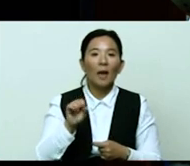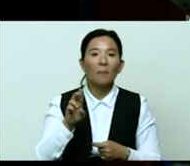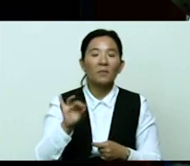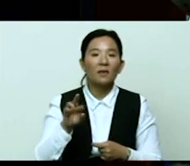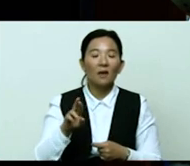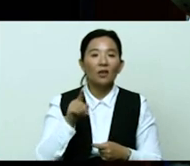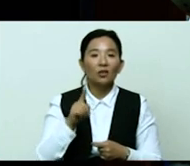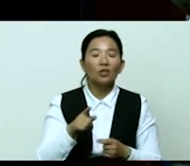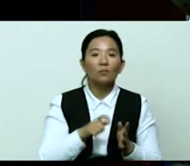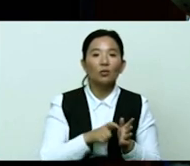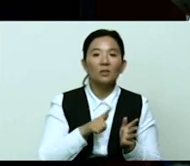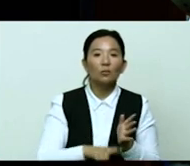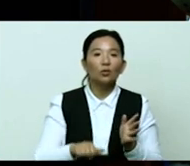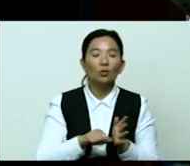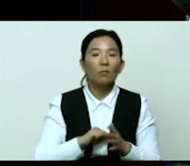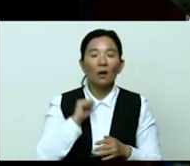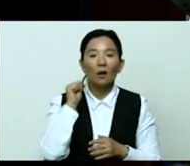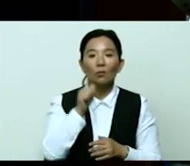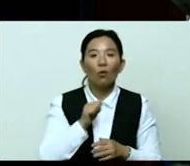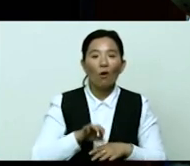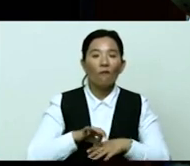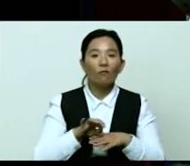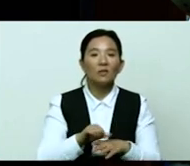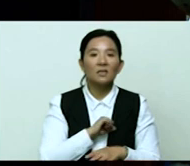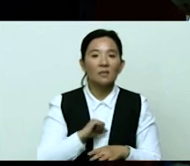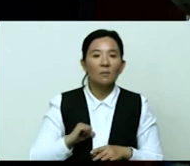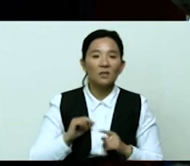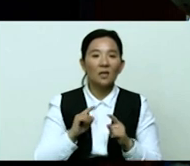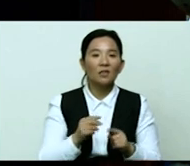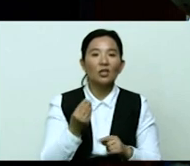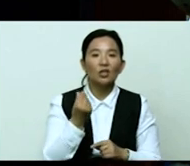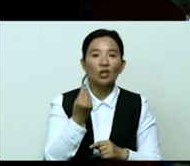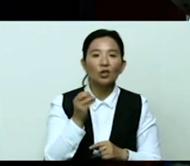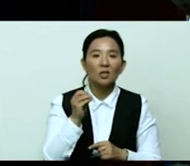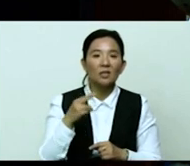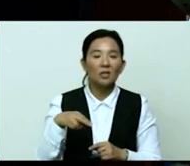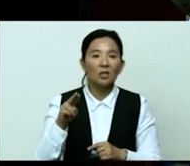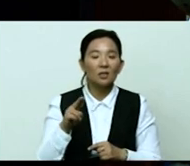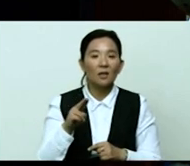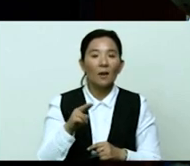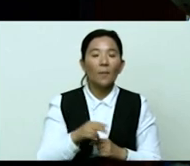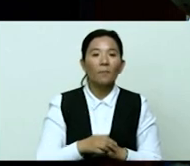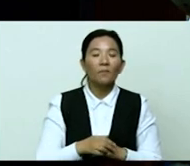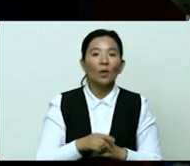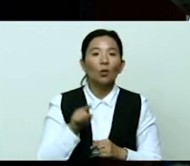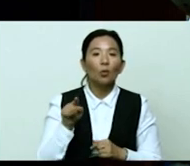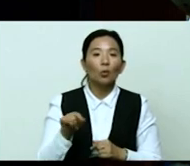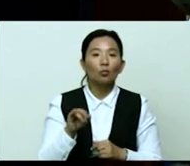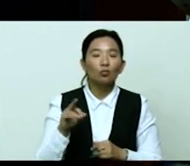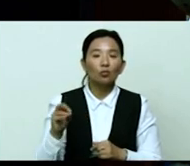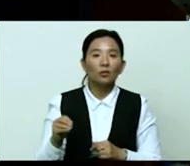в 1776 году вводит самостоятельную денежную единицу фалс, то